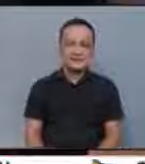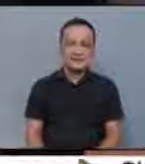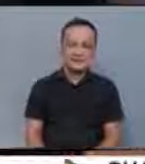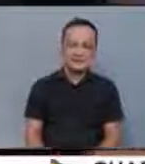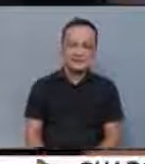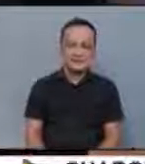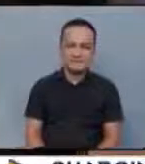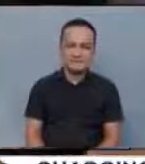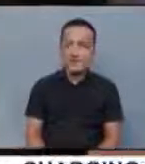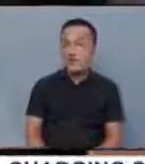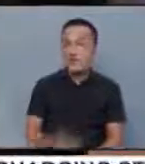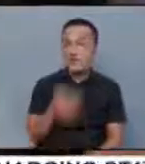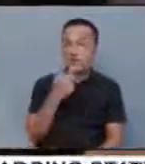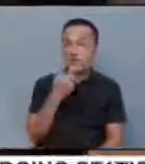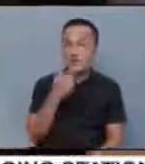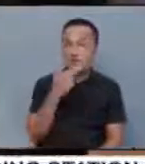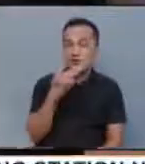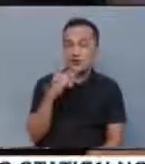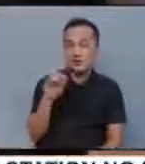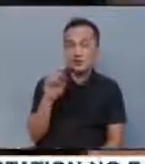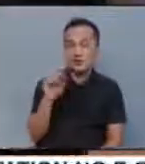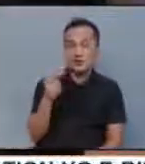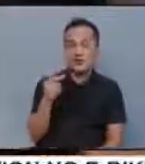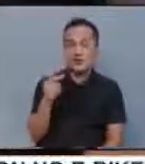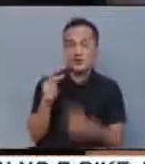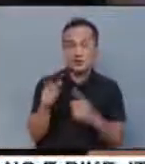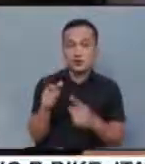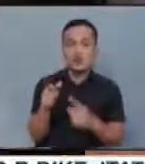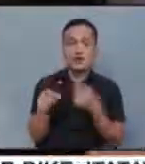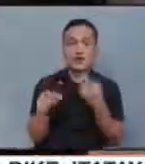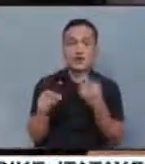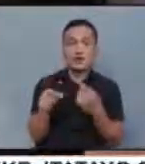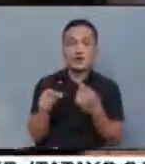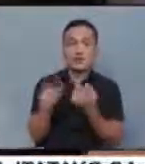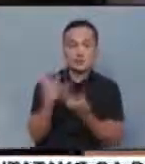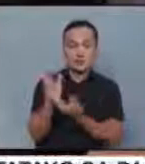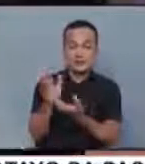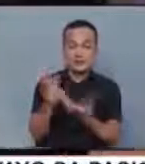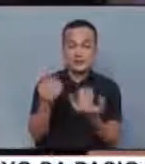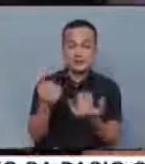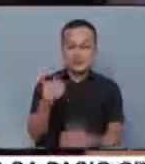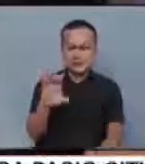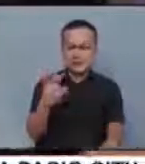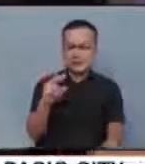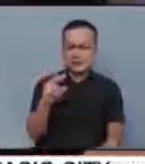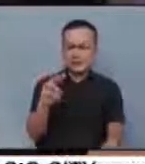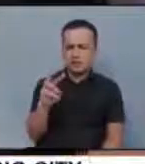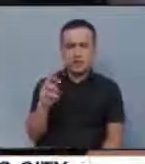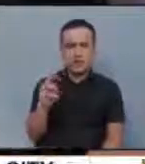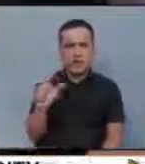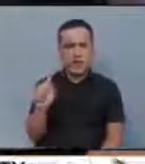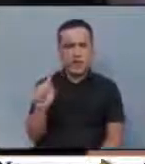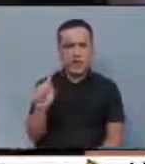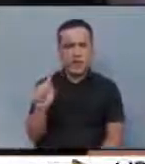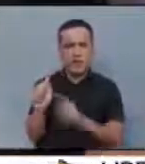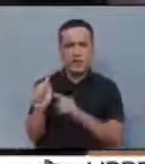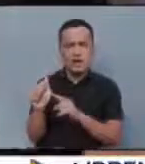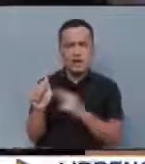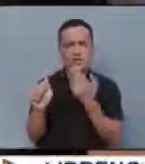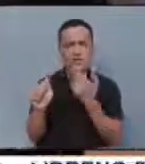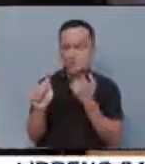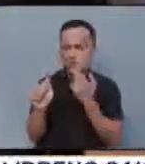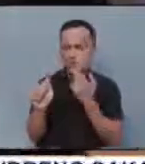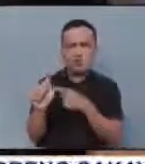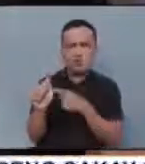Isang cute na chihuahua naman ang bibida ngayong araw dahil sa kanyang napaka-cute na